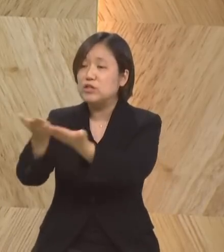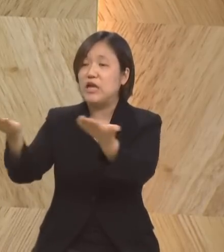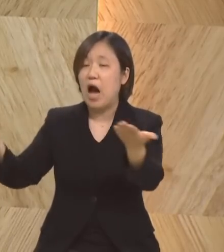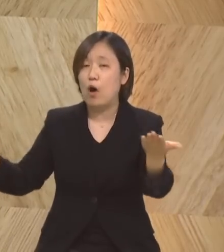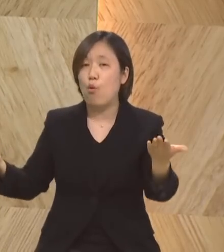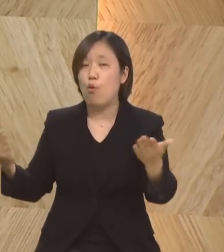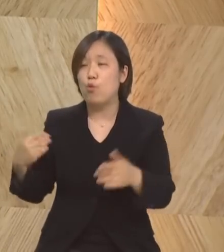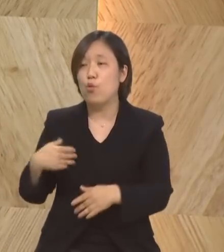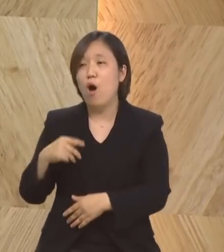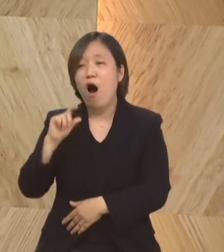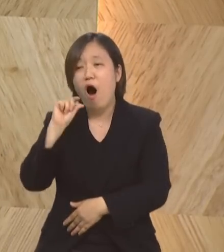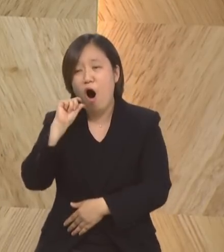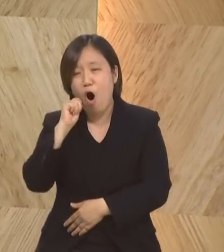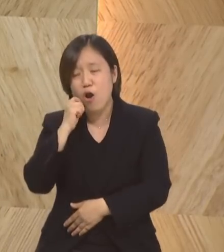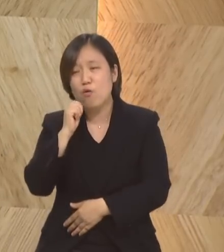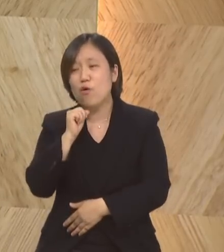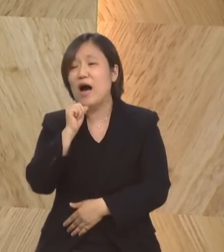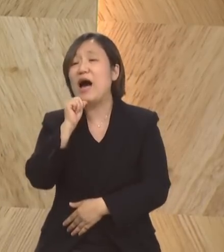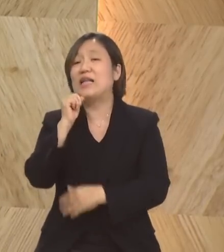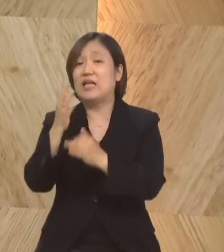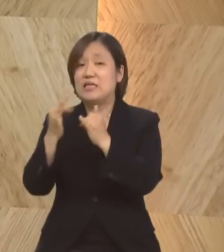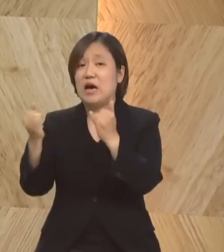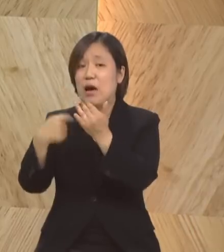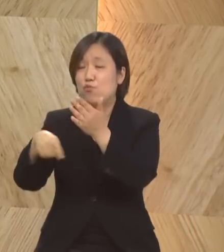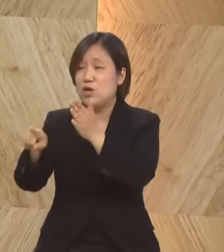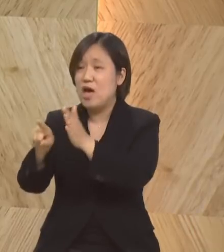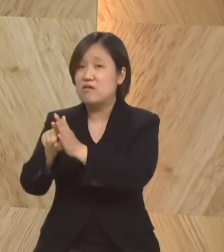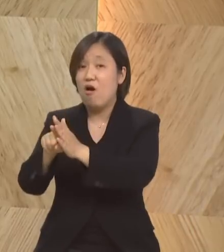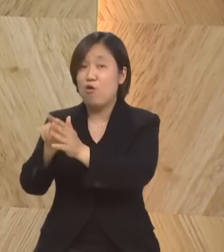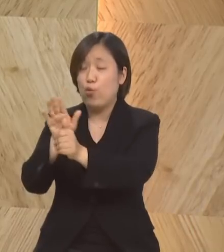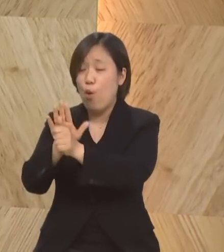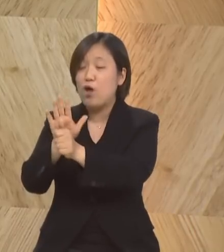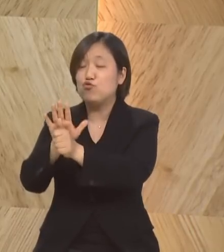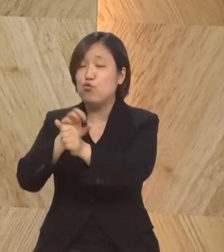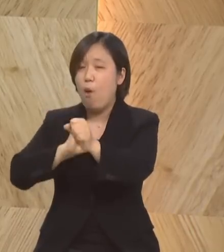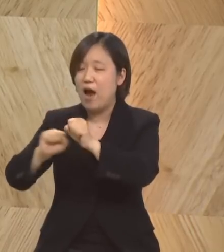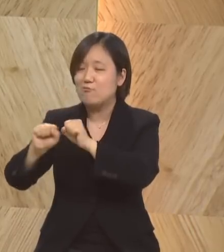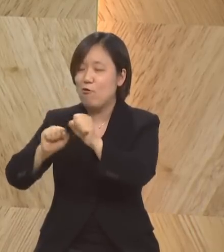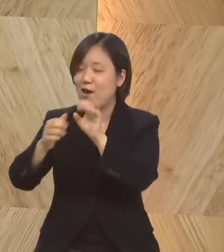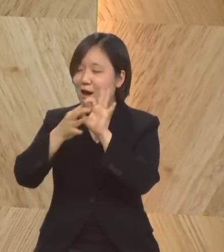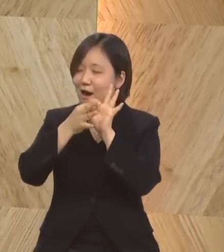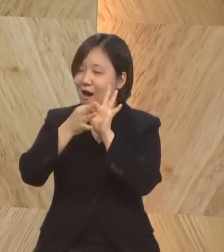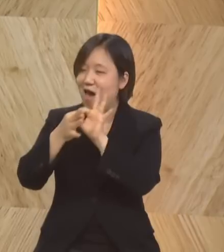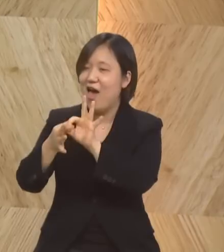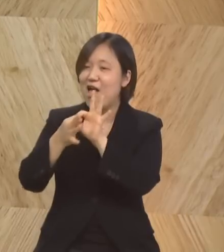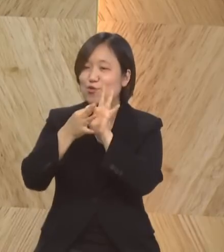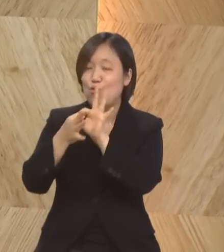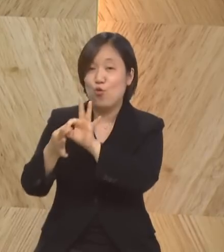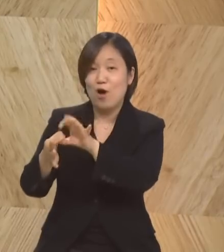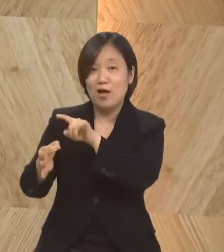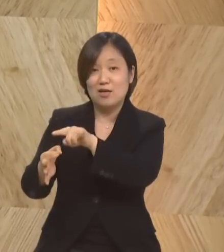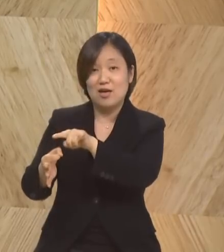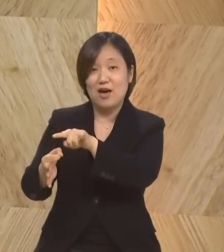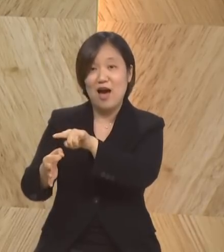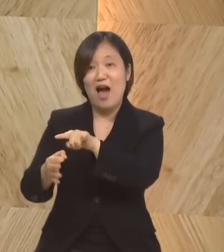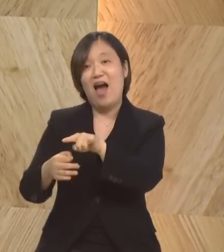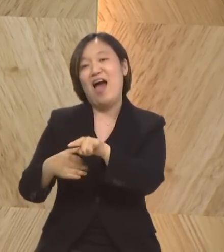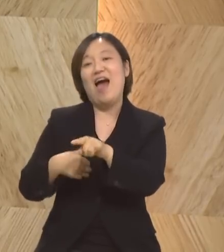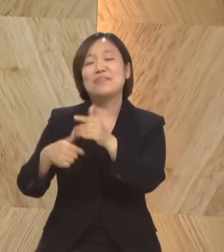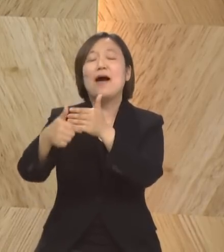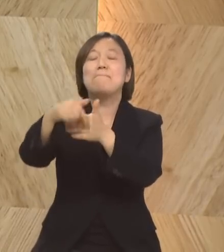불우한 이웃들을 위해서 그렇게 봉사활동을 꾸준히 하다 보니까 너무